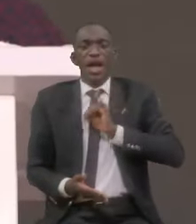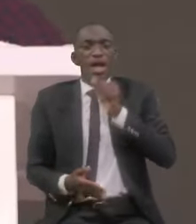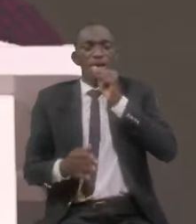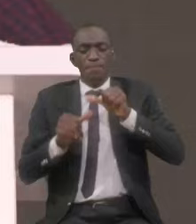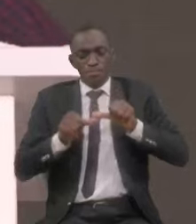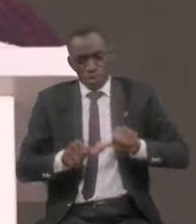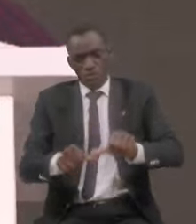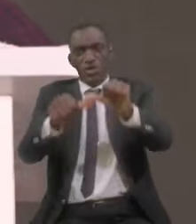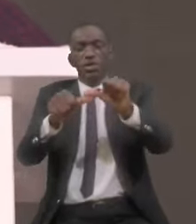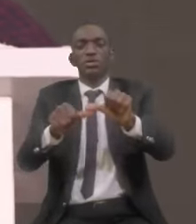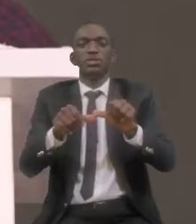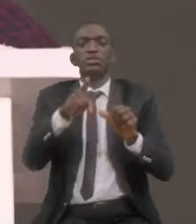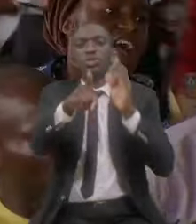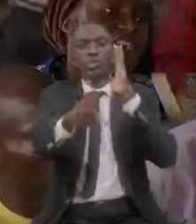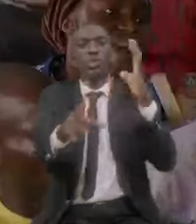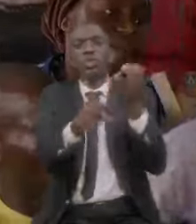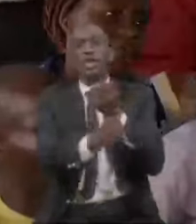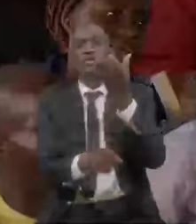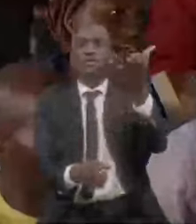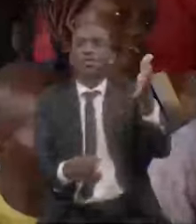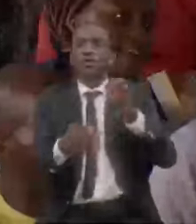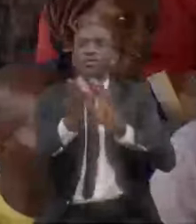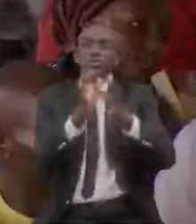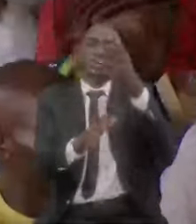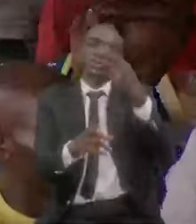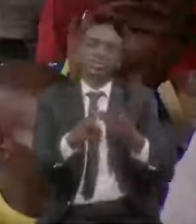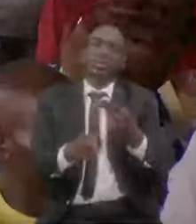y arriveras au nom de Jésus.